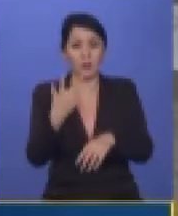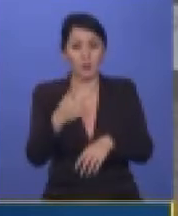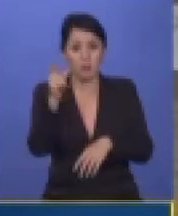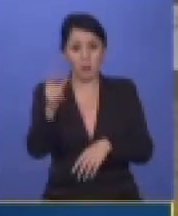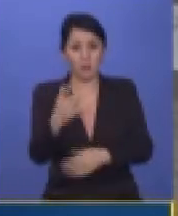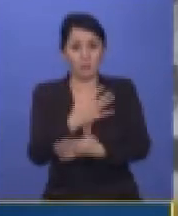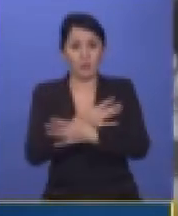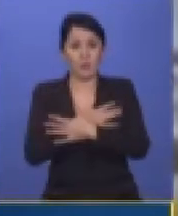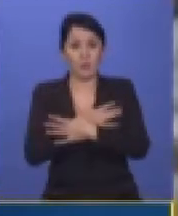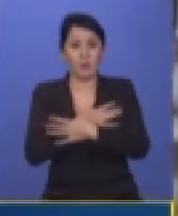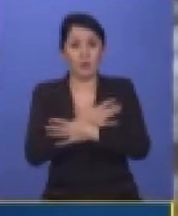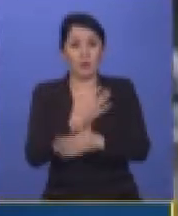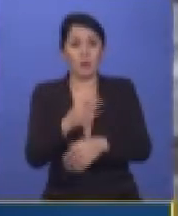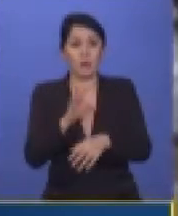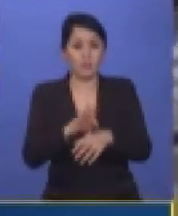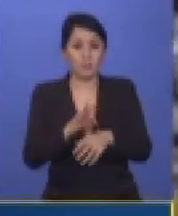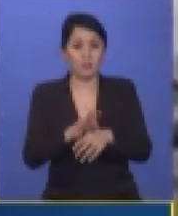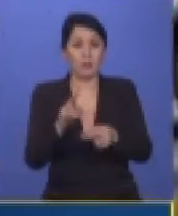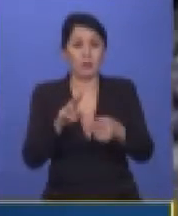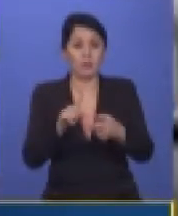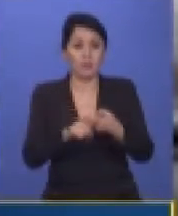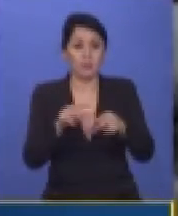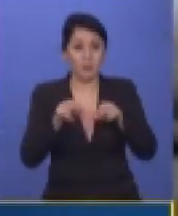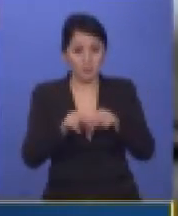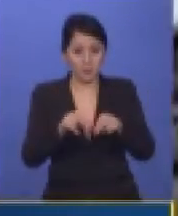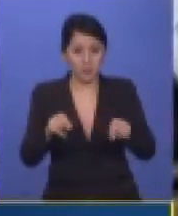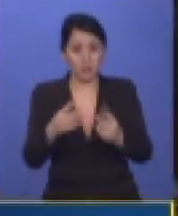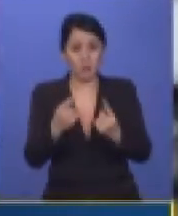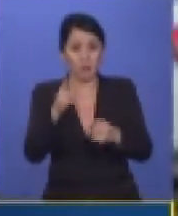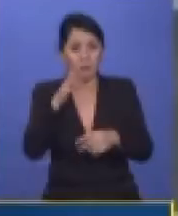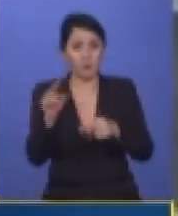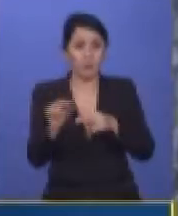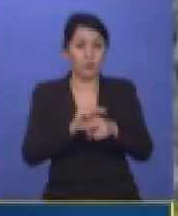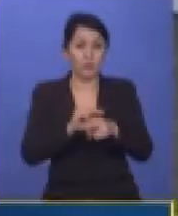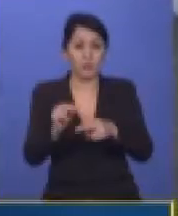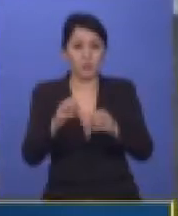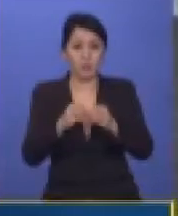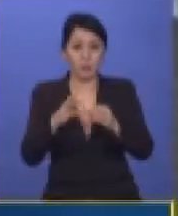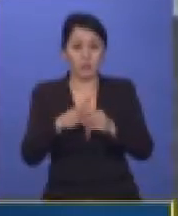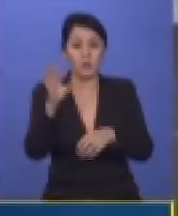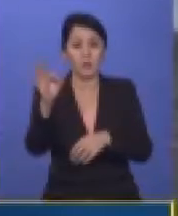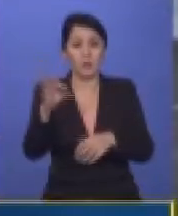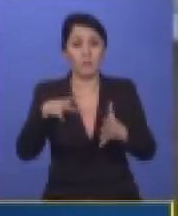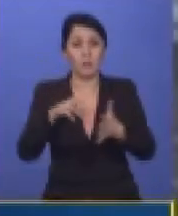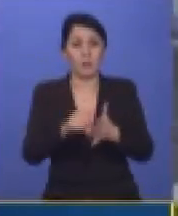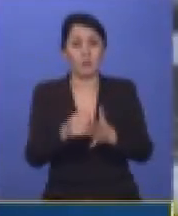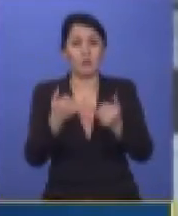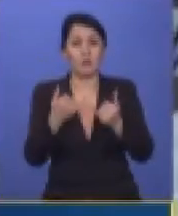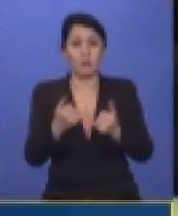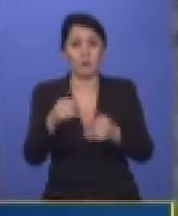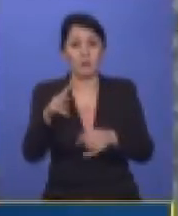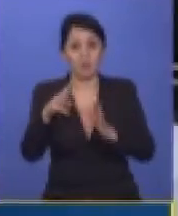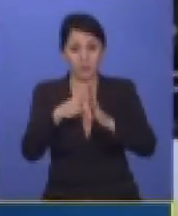Трое скончались, большая часть зараженных коронавирусом петропавловцы. В настоящее время лечебные учреждения загружены на